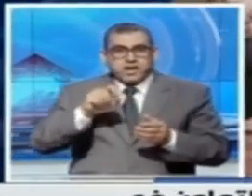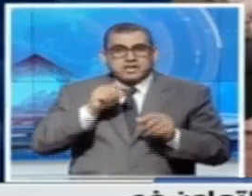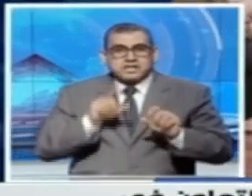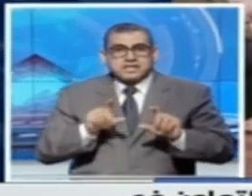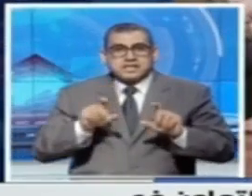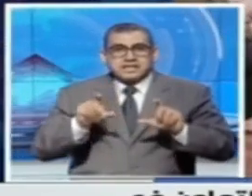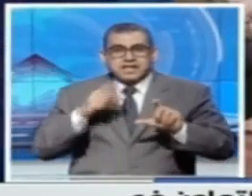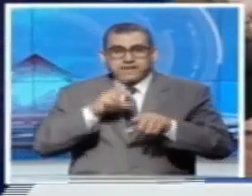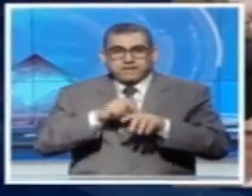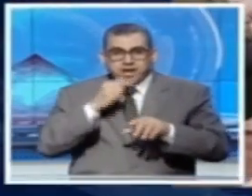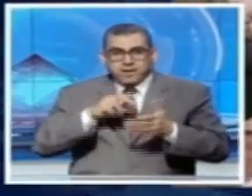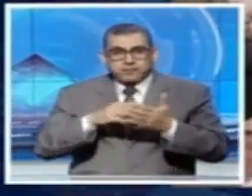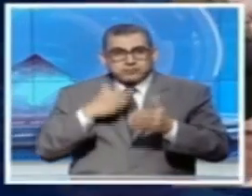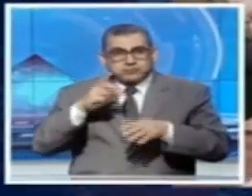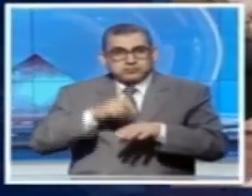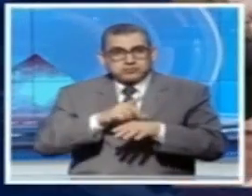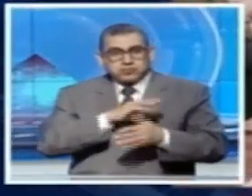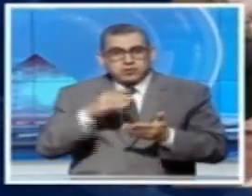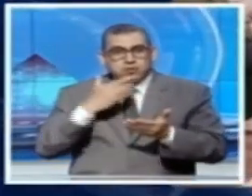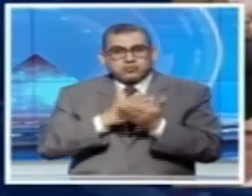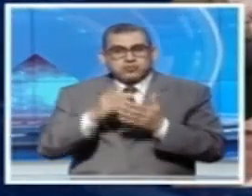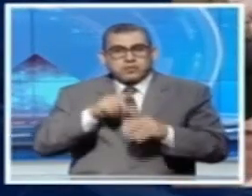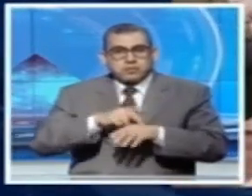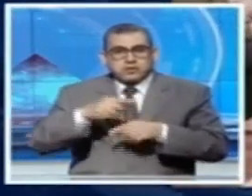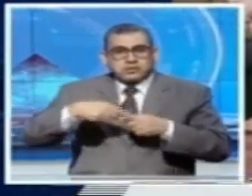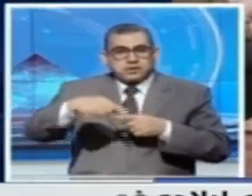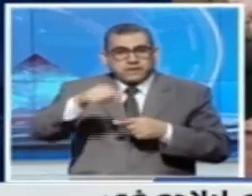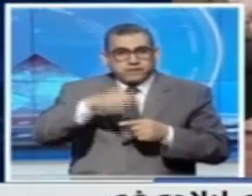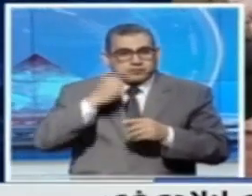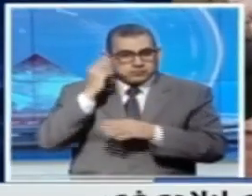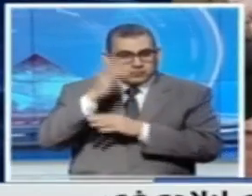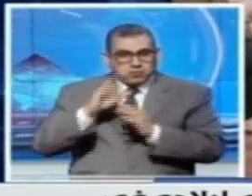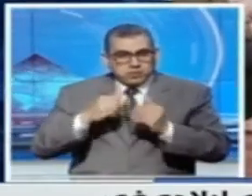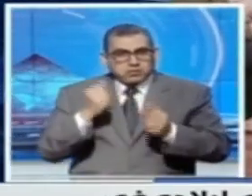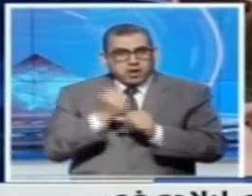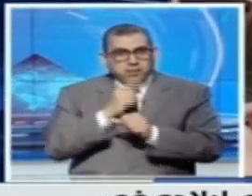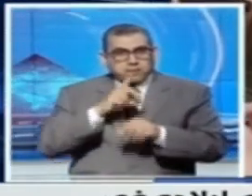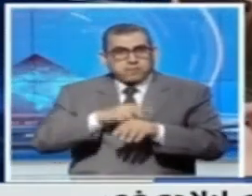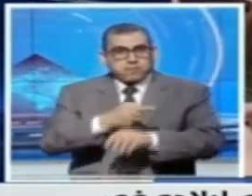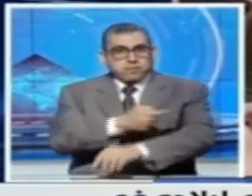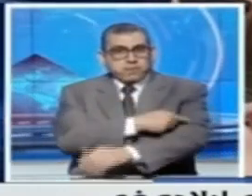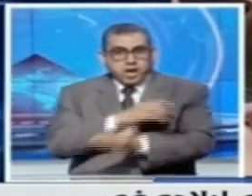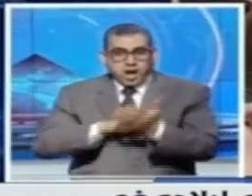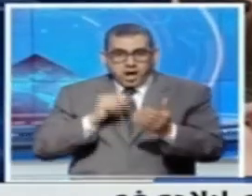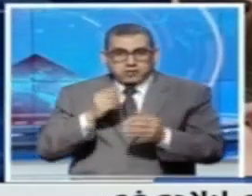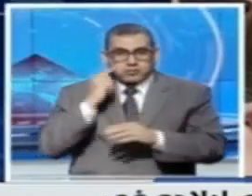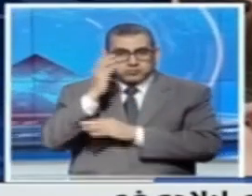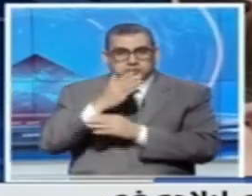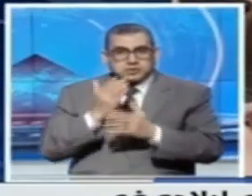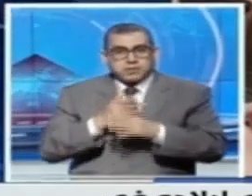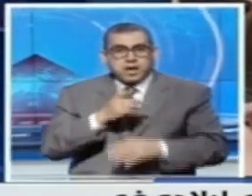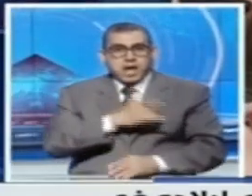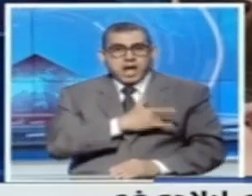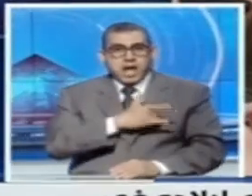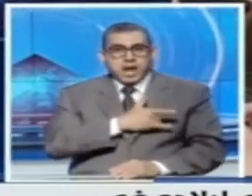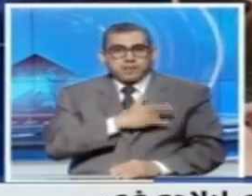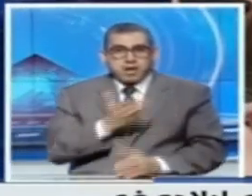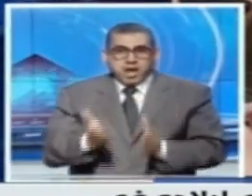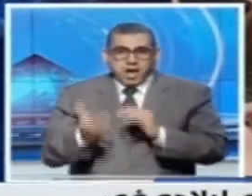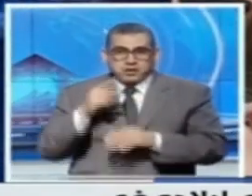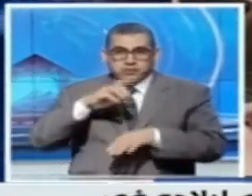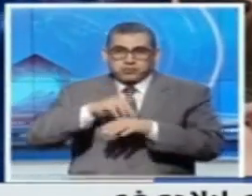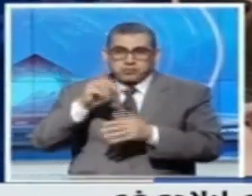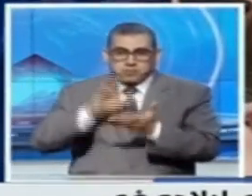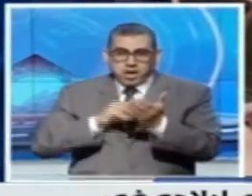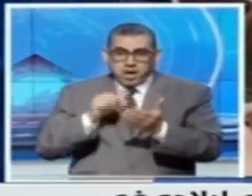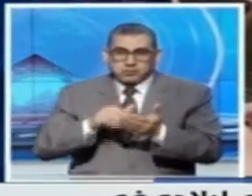عن التعاون في مجال مكافحة الأمراض الوبائية ووضع خطة لاستقبال مرضى الحالات الحرجة خاصة في أمراض القلب في